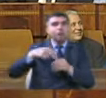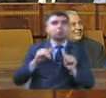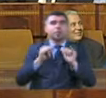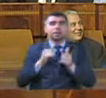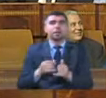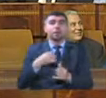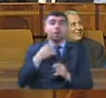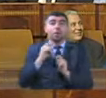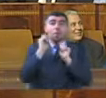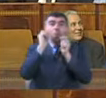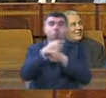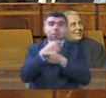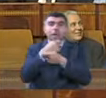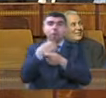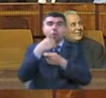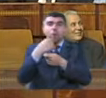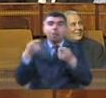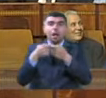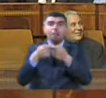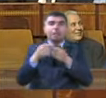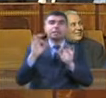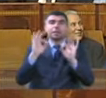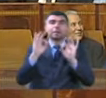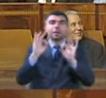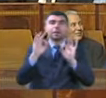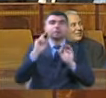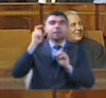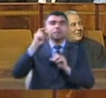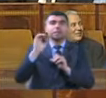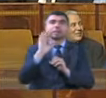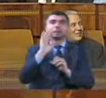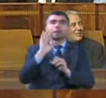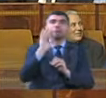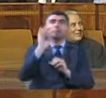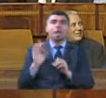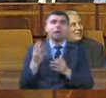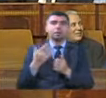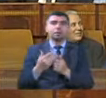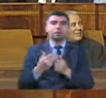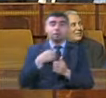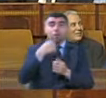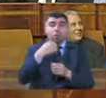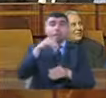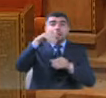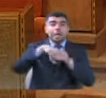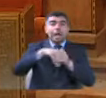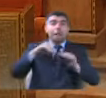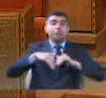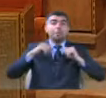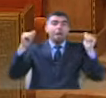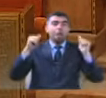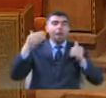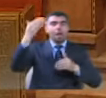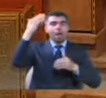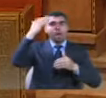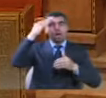الناس تاع الشرق الحدود المدخول ديالهم صفر صفر، وكاينين نواب برلمانيين ديالكم عارفين